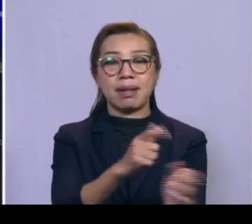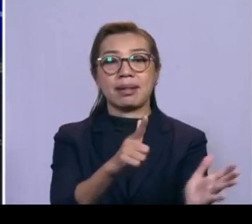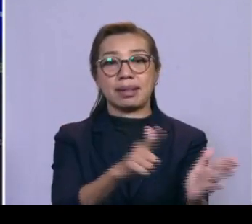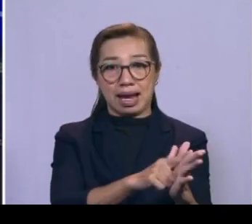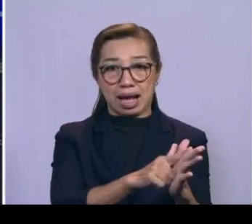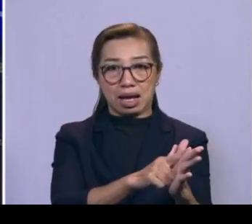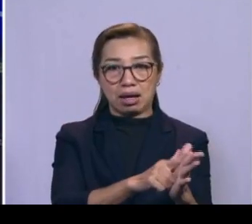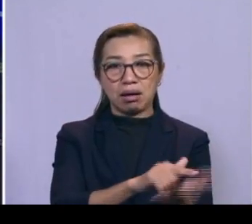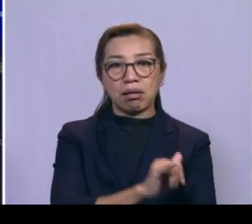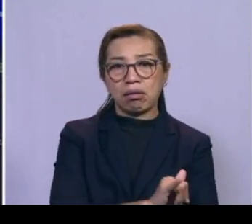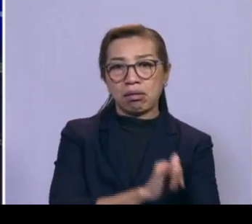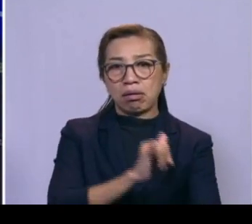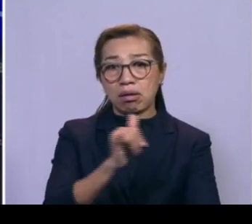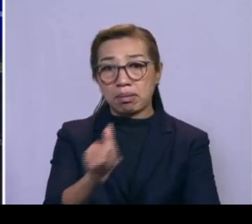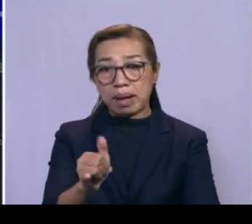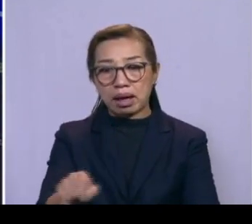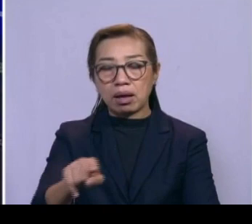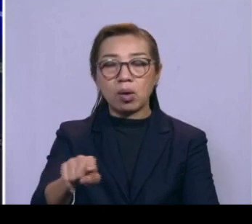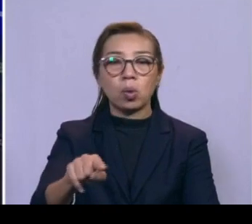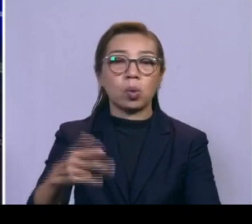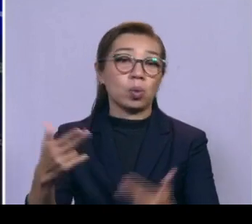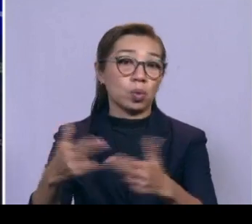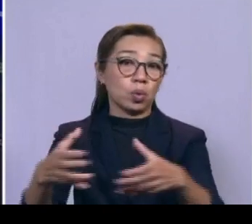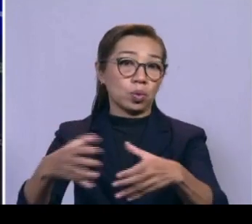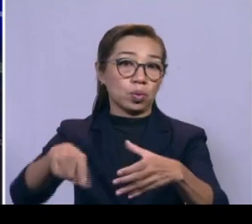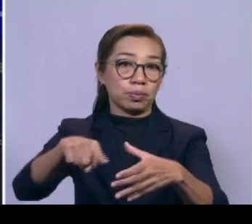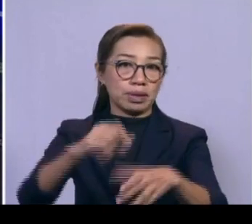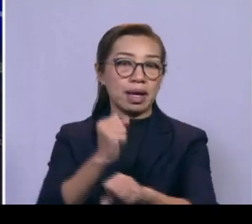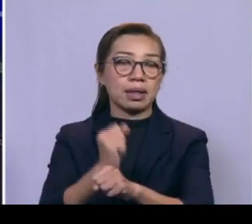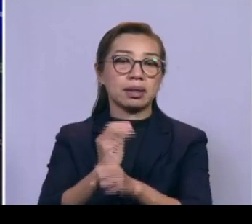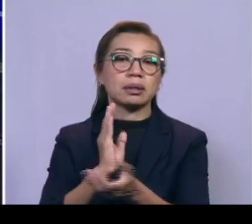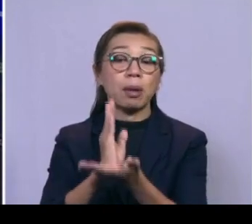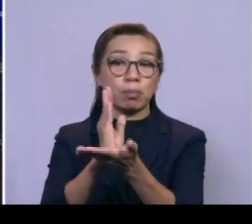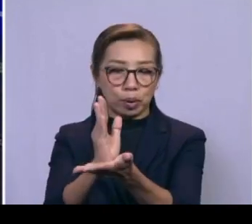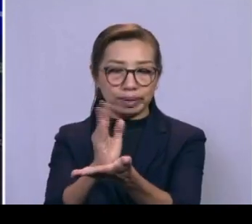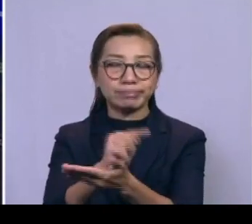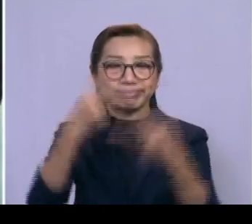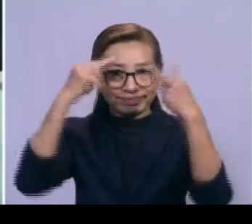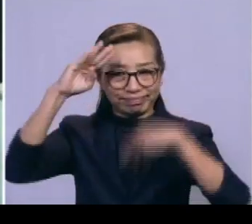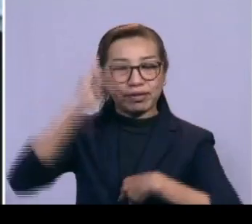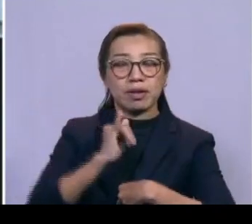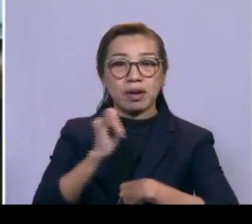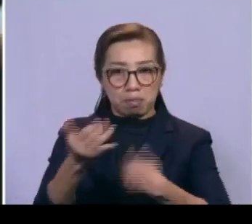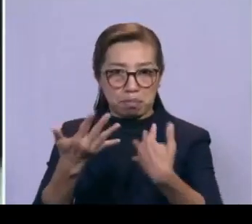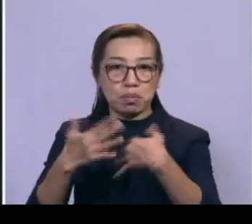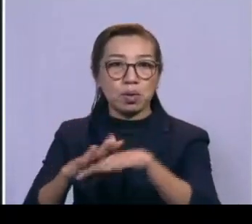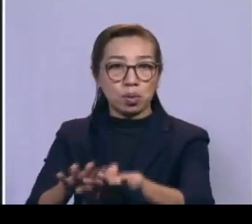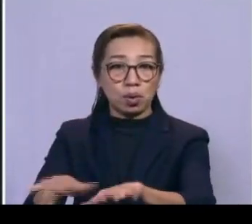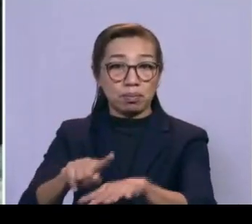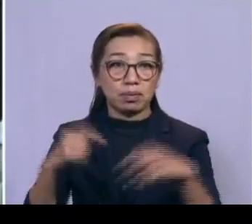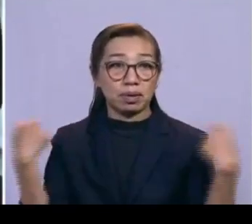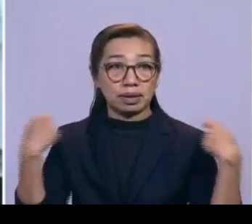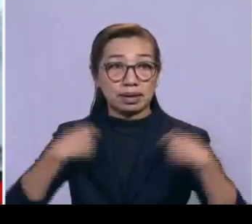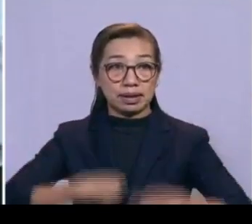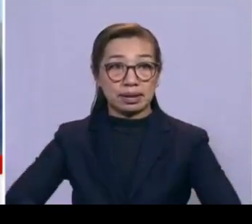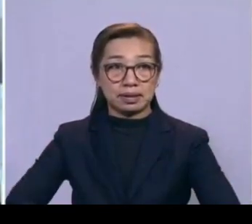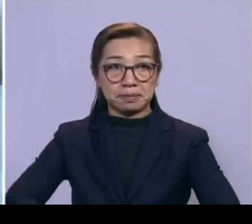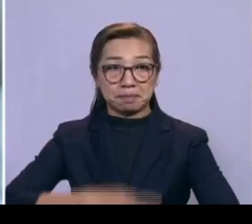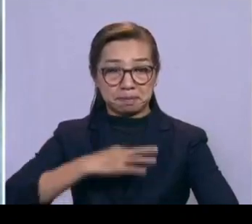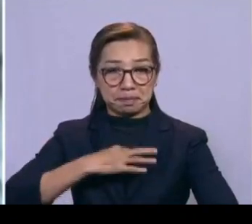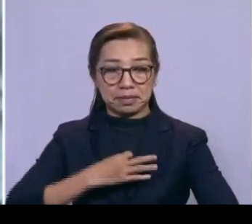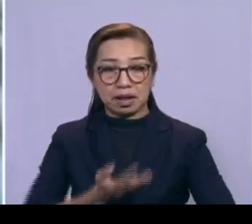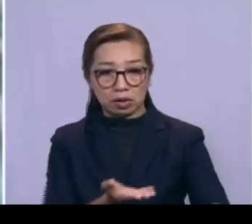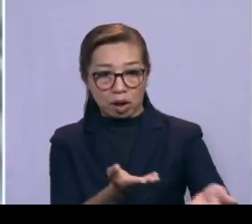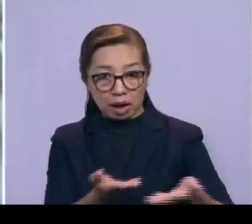แต่ท่านเนี่ยไปปรากฏตัวในการทำบุญกับทางพรรครวมไทยสร้างชาตินะคะแล้วก็สวมเสื้อต้อนรับสมาชิกให